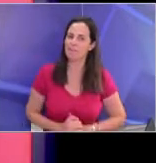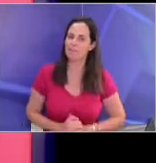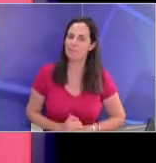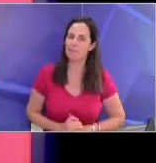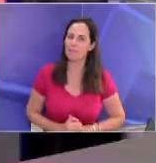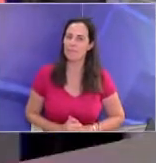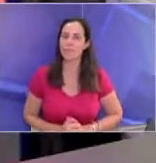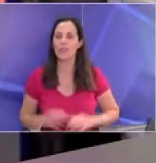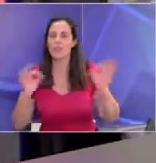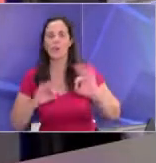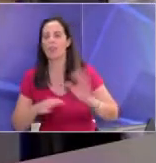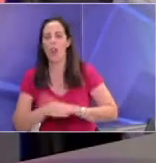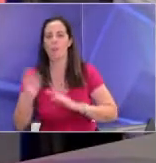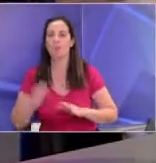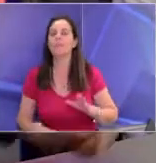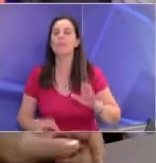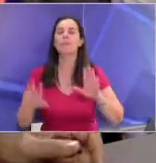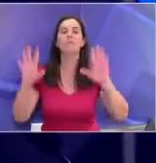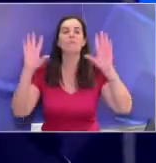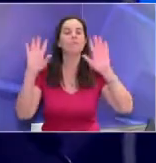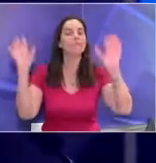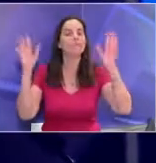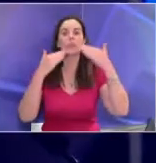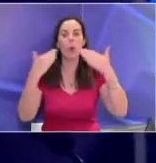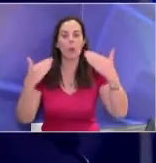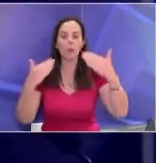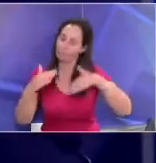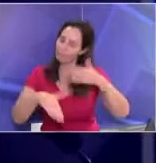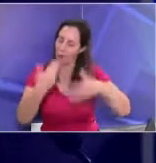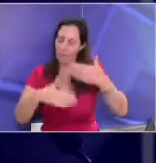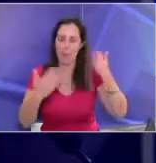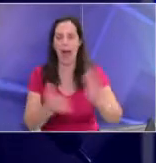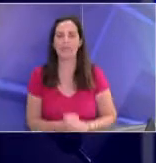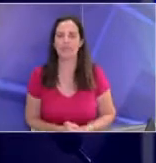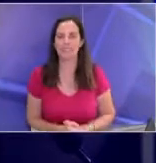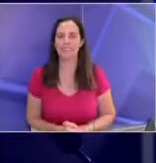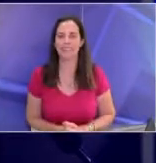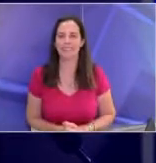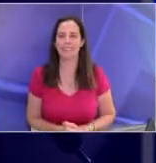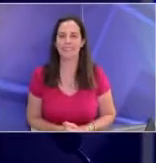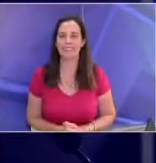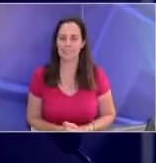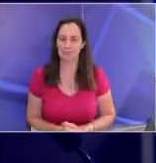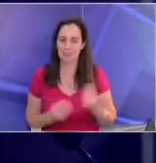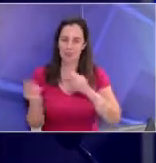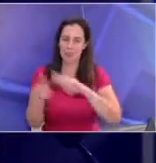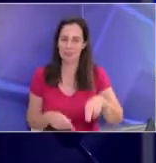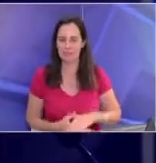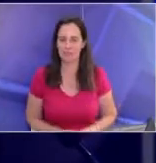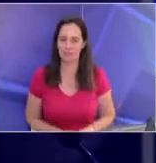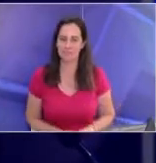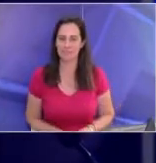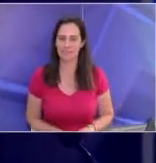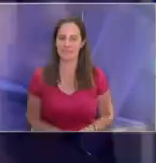ימין. הזאבים זה לא ימין. אני סוגר את האייטם, תודה רבה. אנחנו עוברים לאייטם הבא, מעברון, ואנחנו חוזרים אליכם.